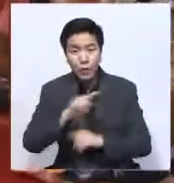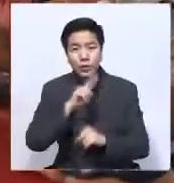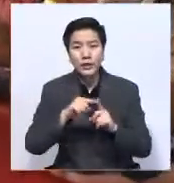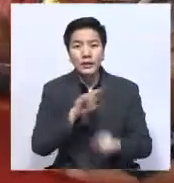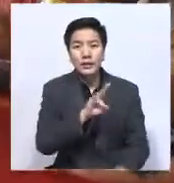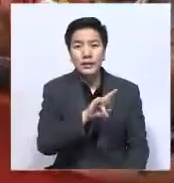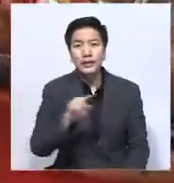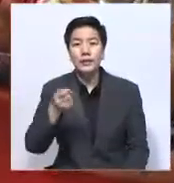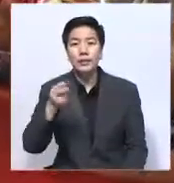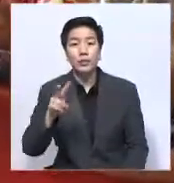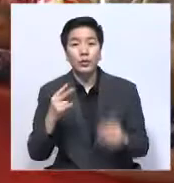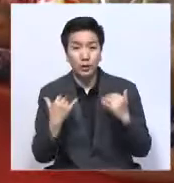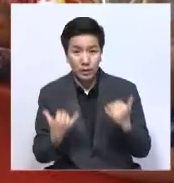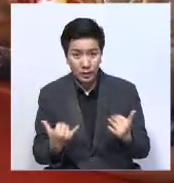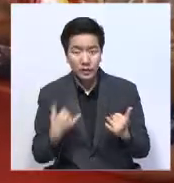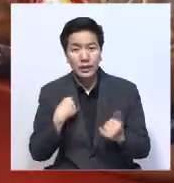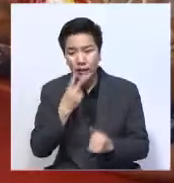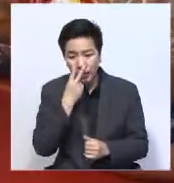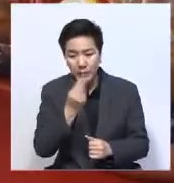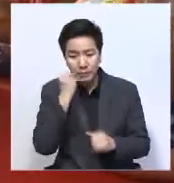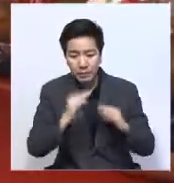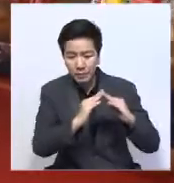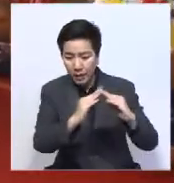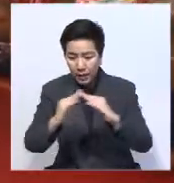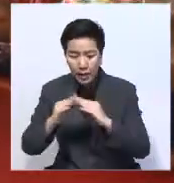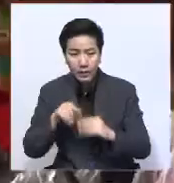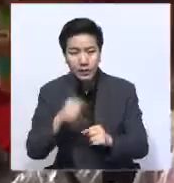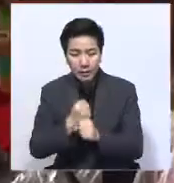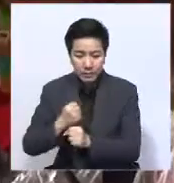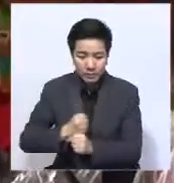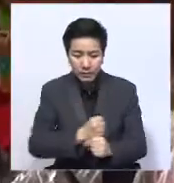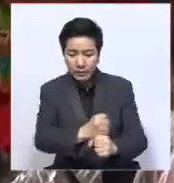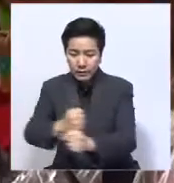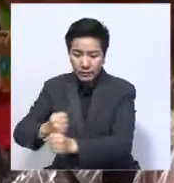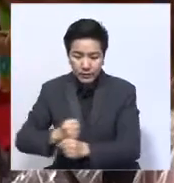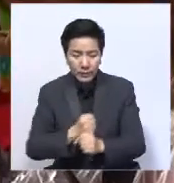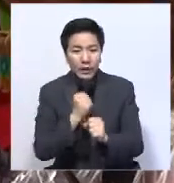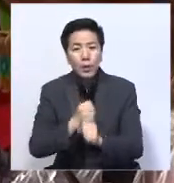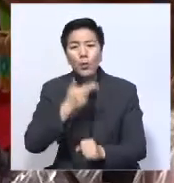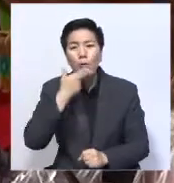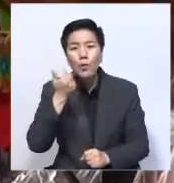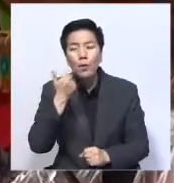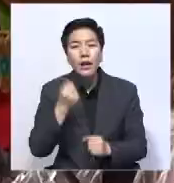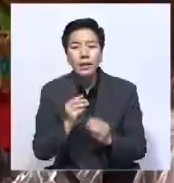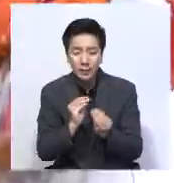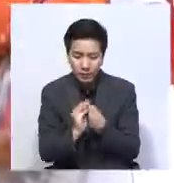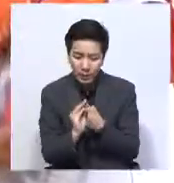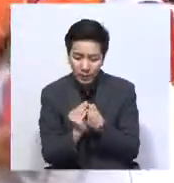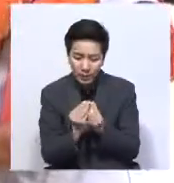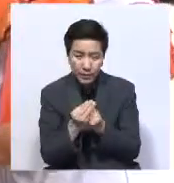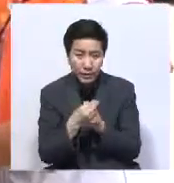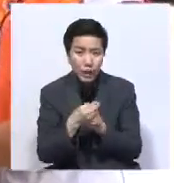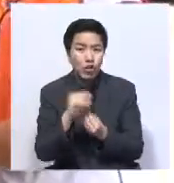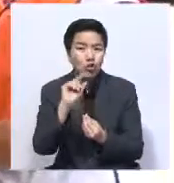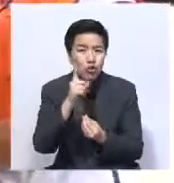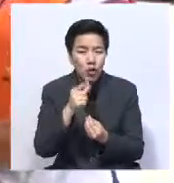ที่7ถึงวันที่12เมษายนก็จะได้เห็นทุกบ้านในชุมชนเนี่ยเขากวนกาละแมทำขนมหวานอย่างเช่นทองหยิบทองหยอด